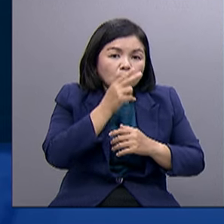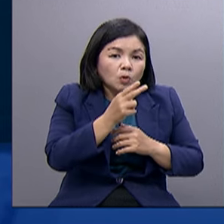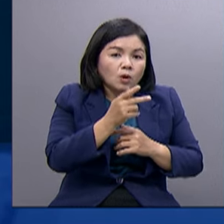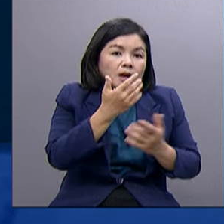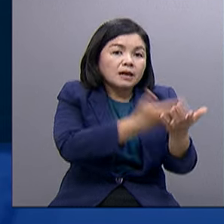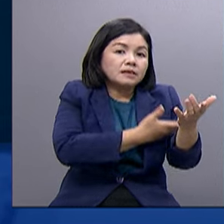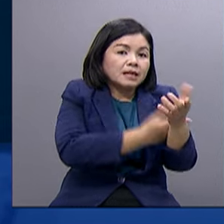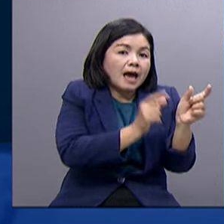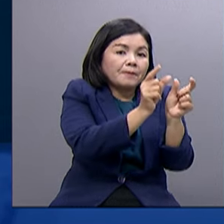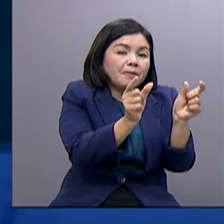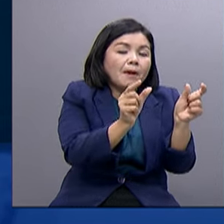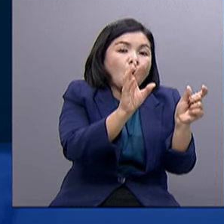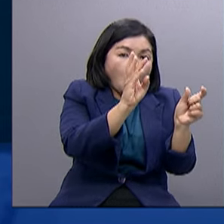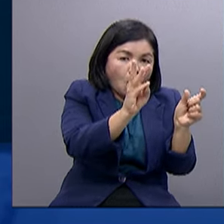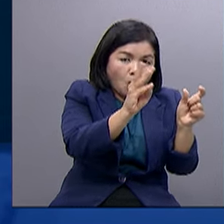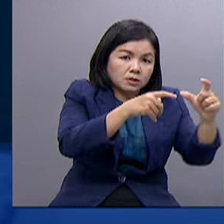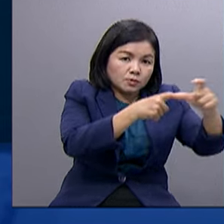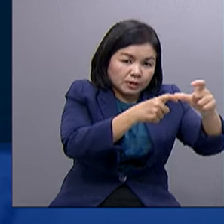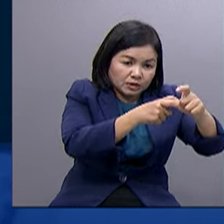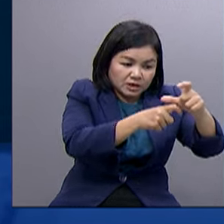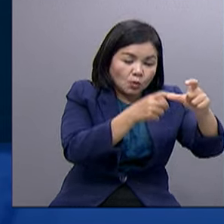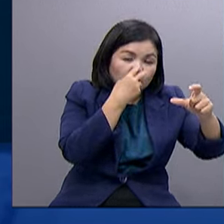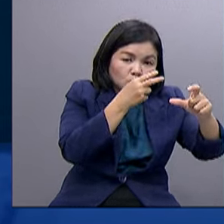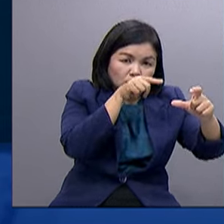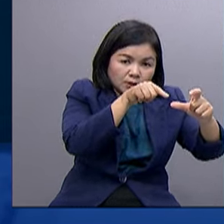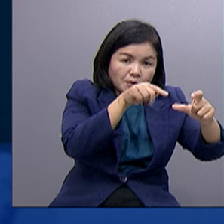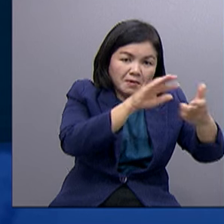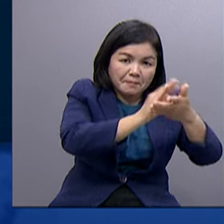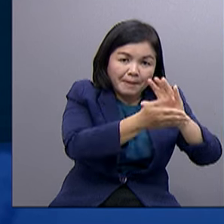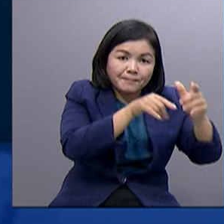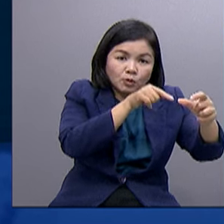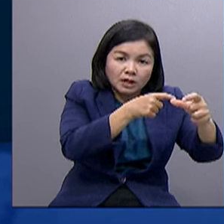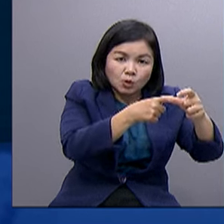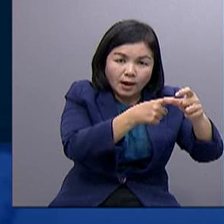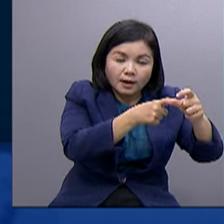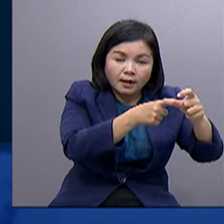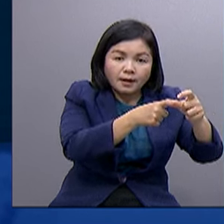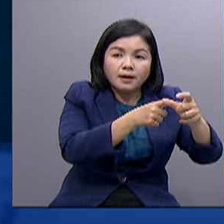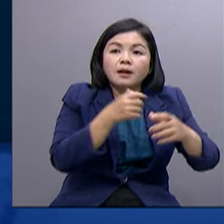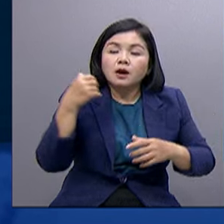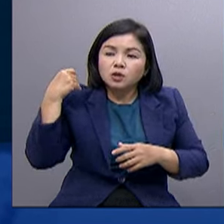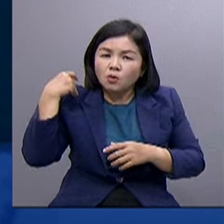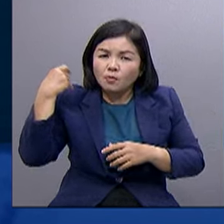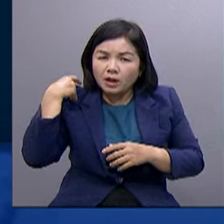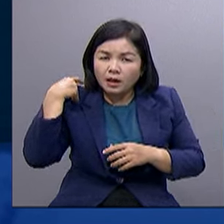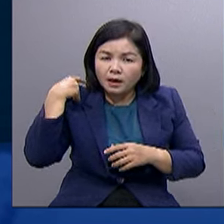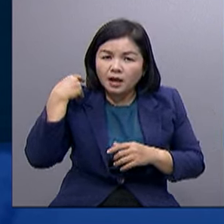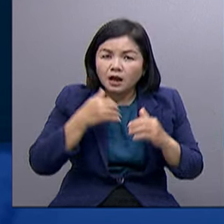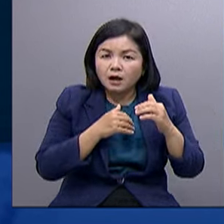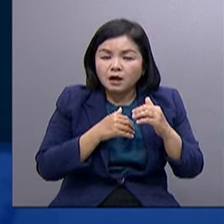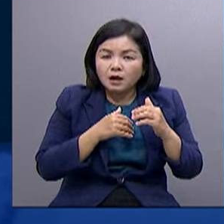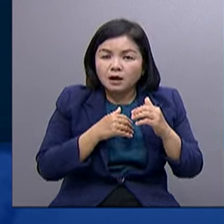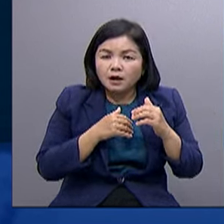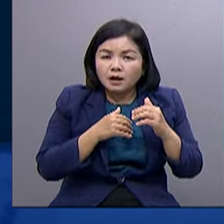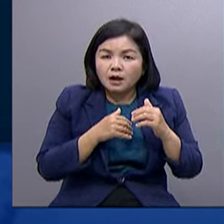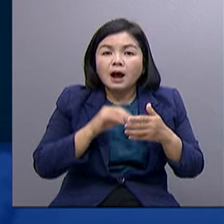สลากใบแล้วก็สลาก L6 ที่มีใช่ไหมครับรัฐบาลก็ต้องมีเพดานทางนโย